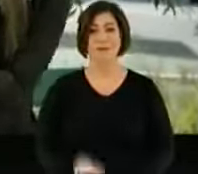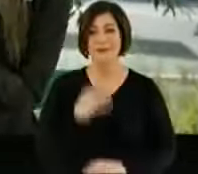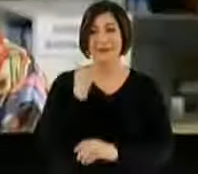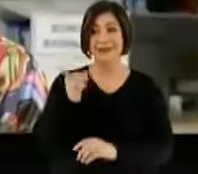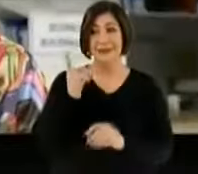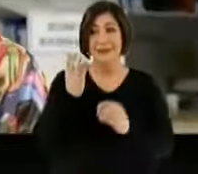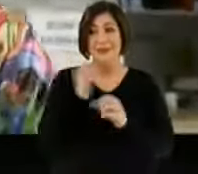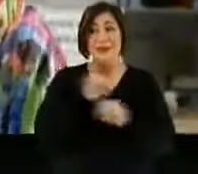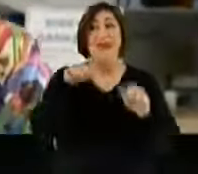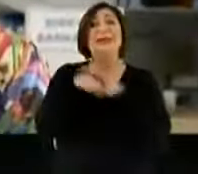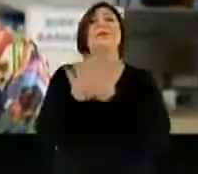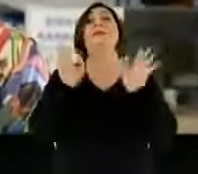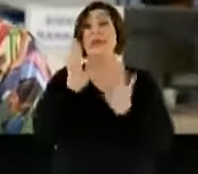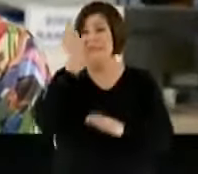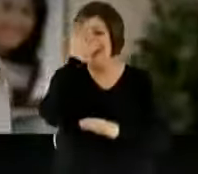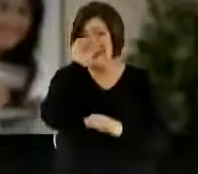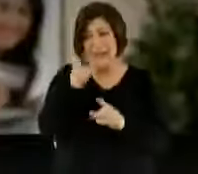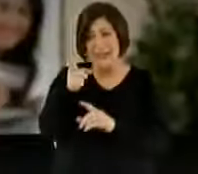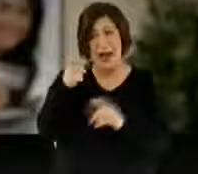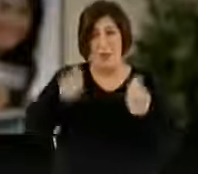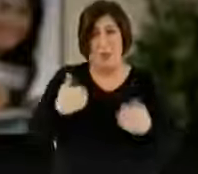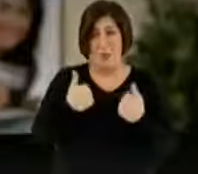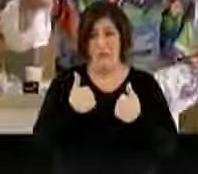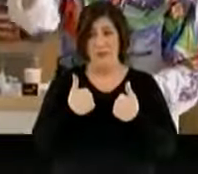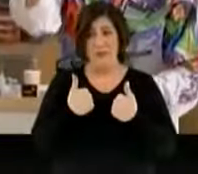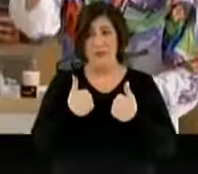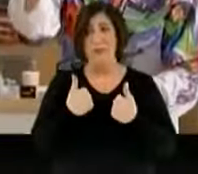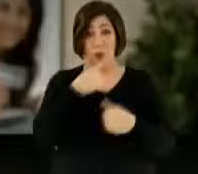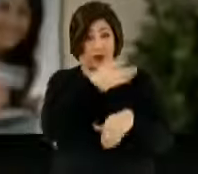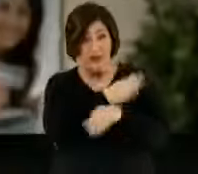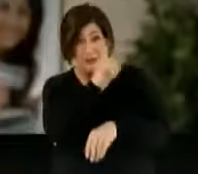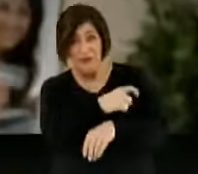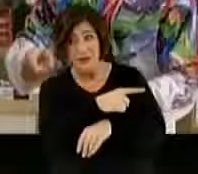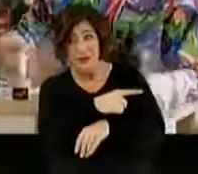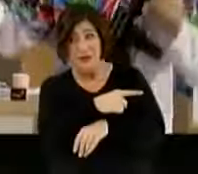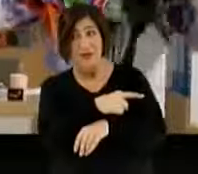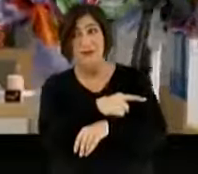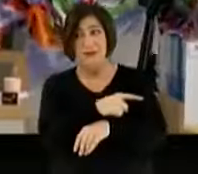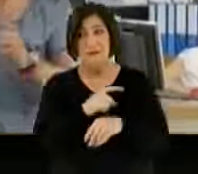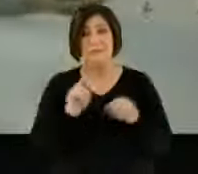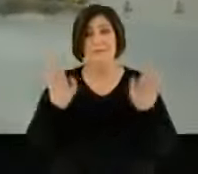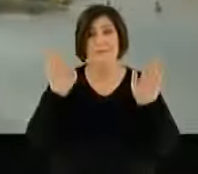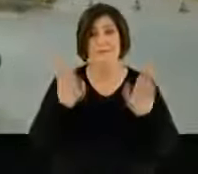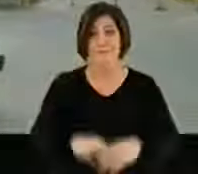Size en ufak zarar gelmesin diye sahte silah kullanıyoruz. Şey, o gerçek mi?